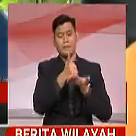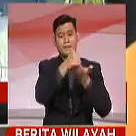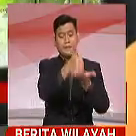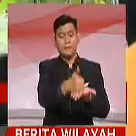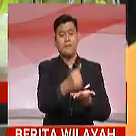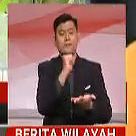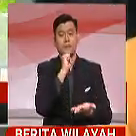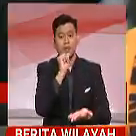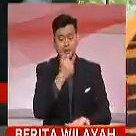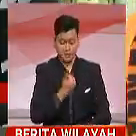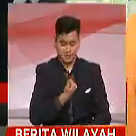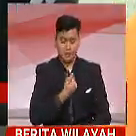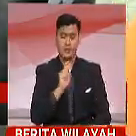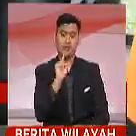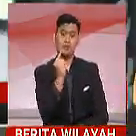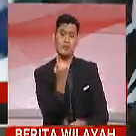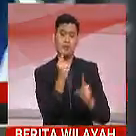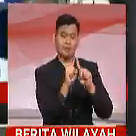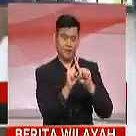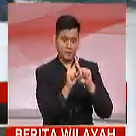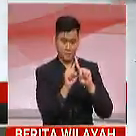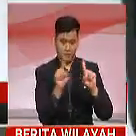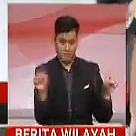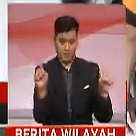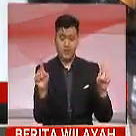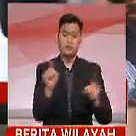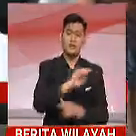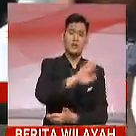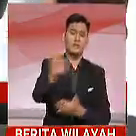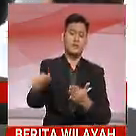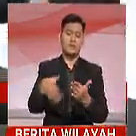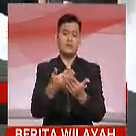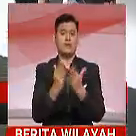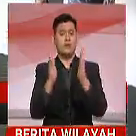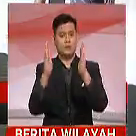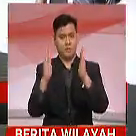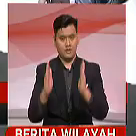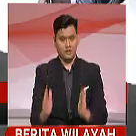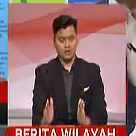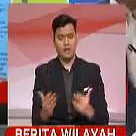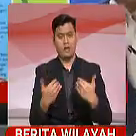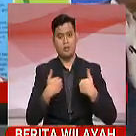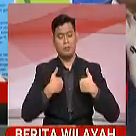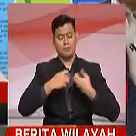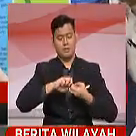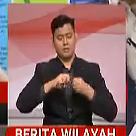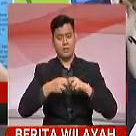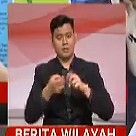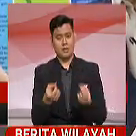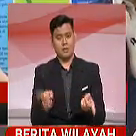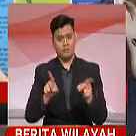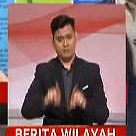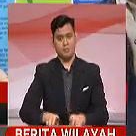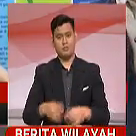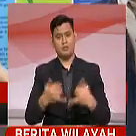diri mereka tetapi juga persekitaran. Inilah kita faham ya, banyak pihak yang terjejas dan kerajaan membuat yang terbaiklah